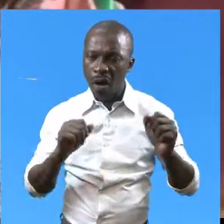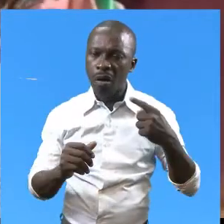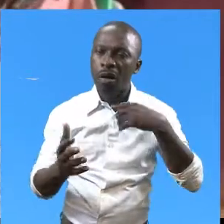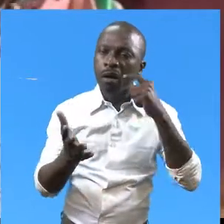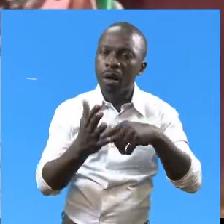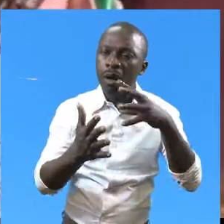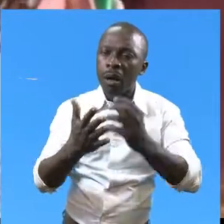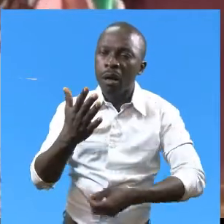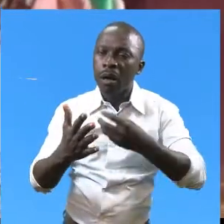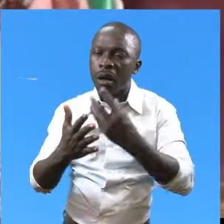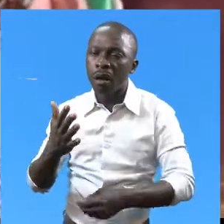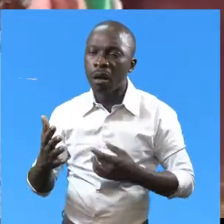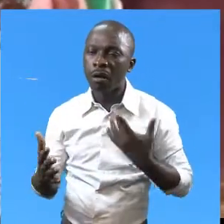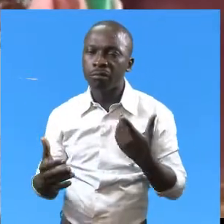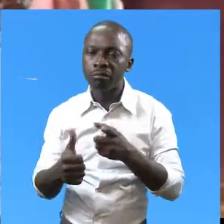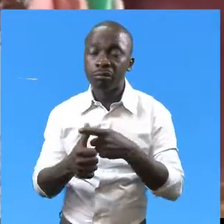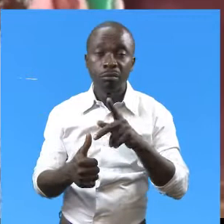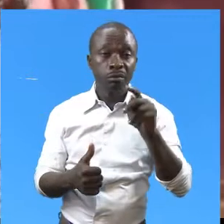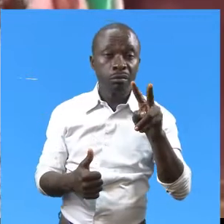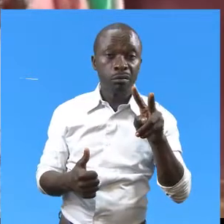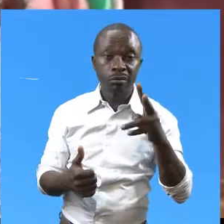c'est qu'ils ont pris mon téléviseur,